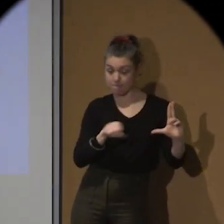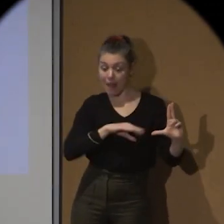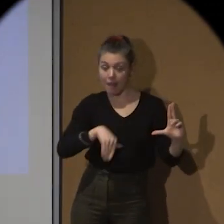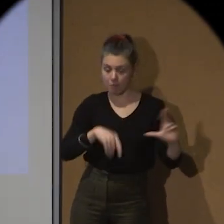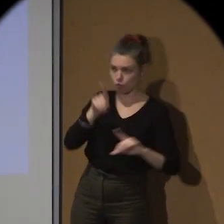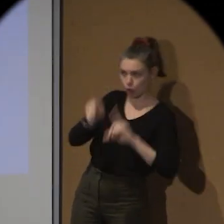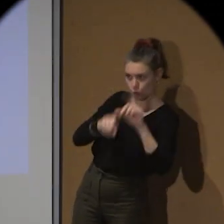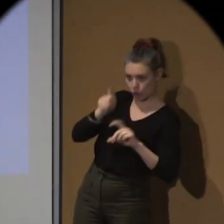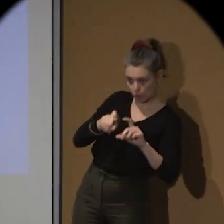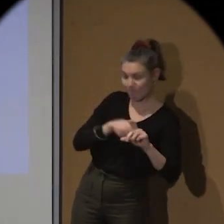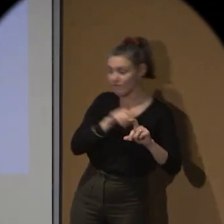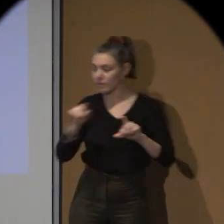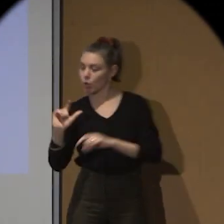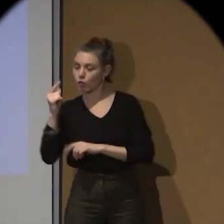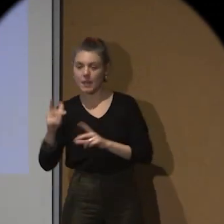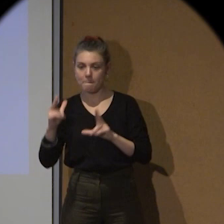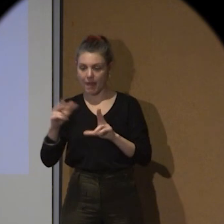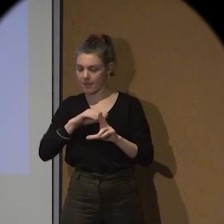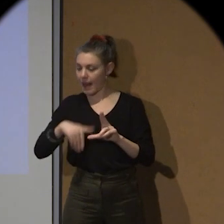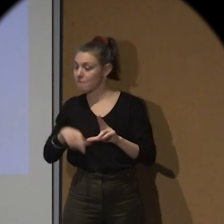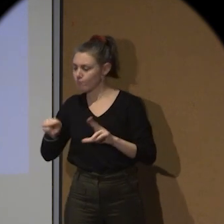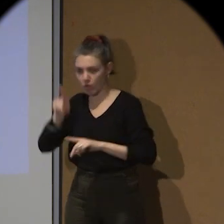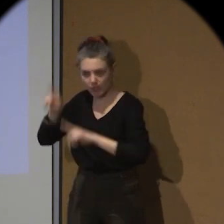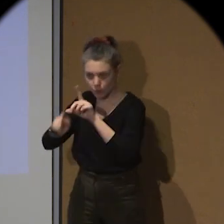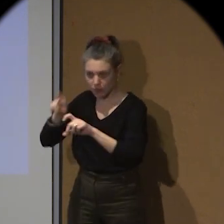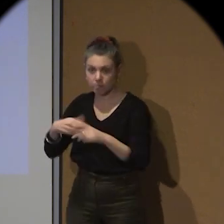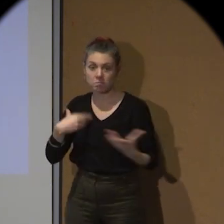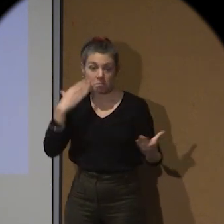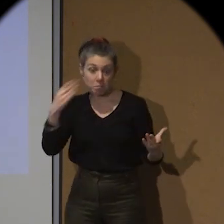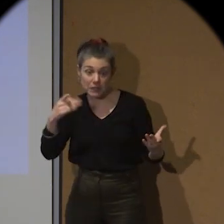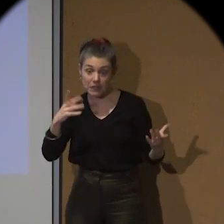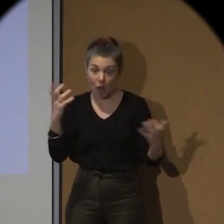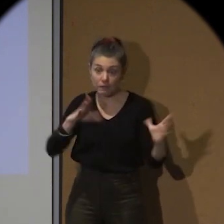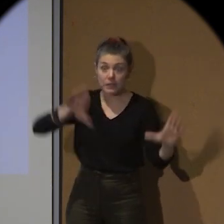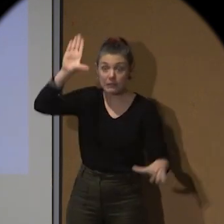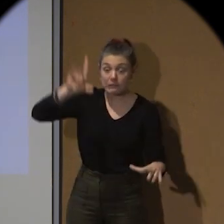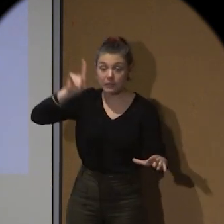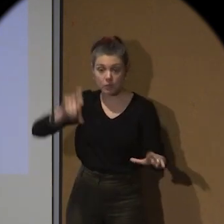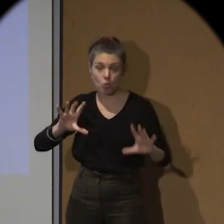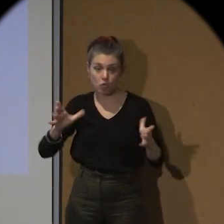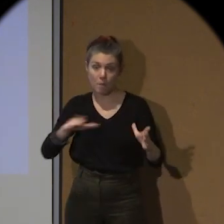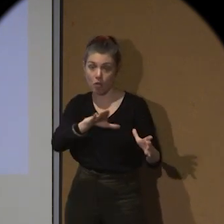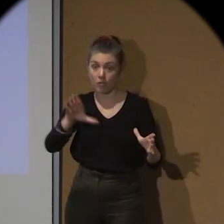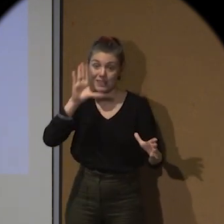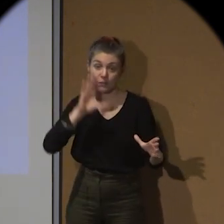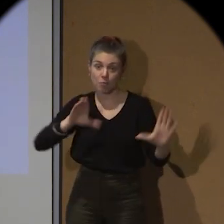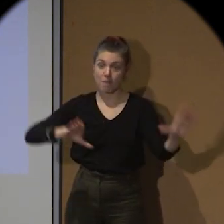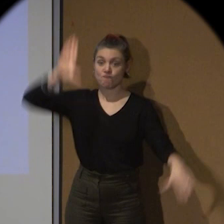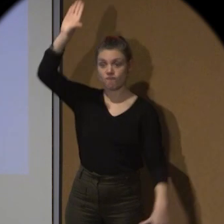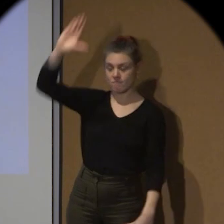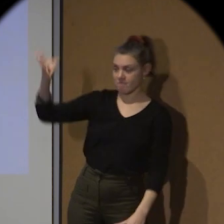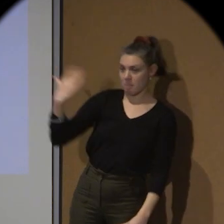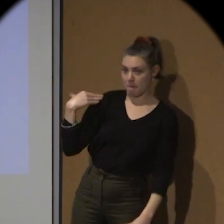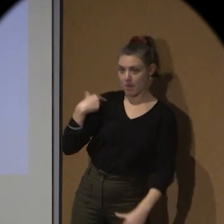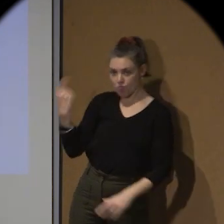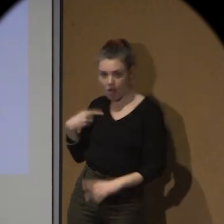Soit à ce moment-là, vous m'appelez, moi je viens avec le micro, vous attendez bien le micro parce que tout est enregistré pour que